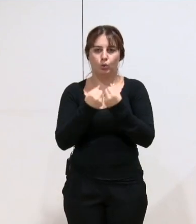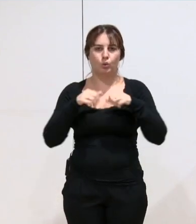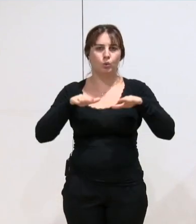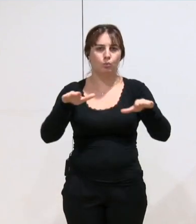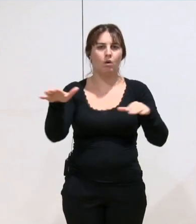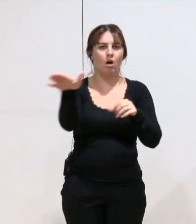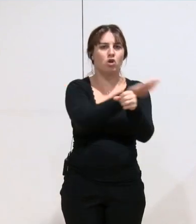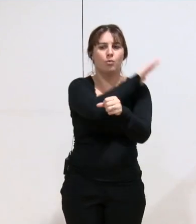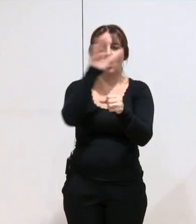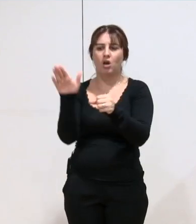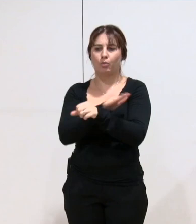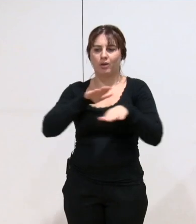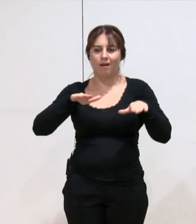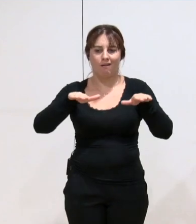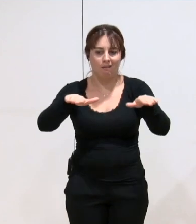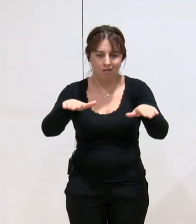championnat là.